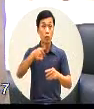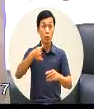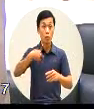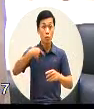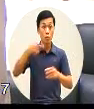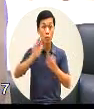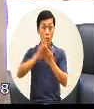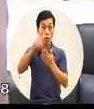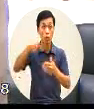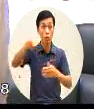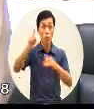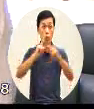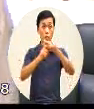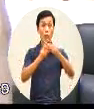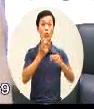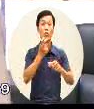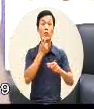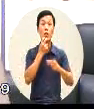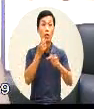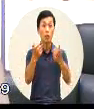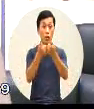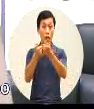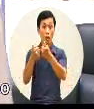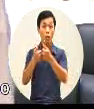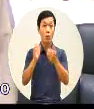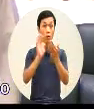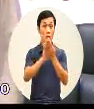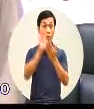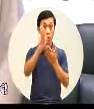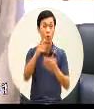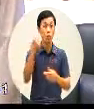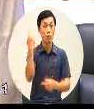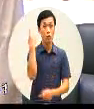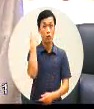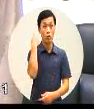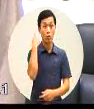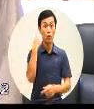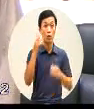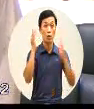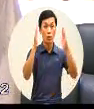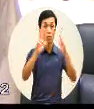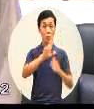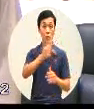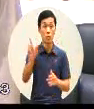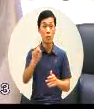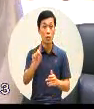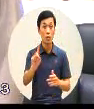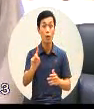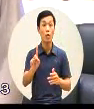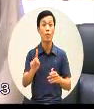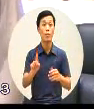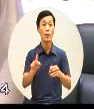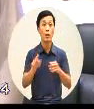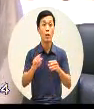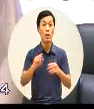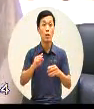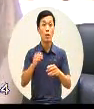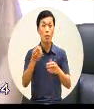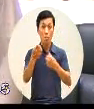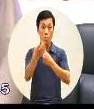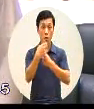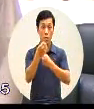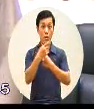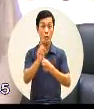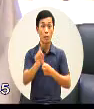央开会嘛，开中国事务委员会了后。啊，长啊，正式的有那变价啊，甲讲迄